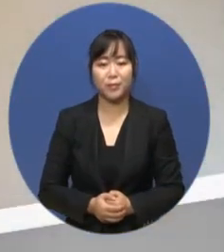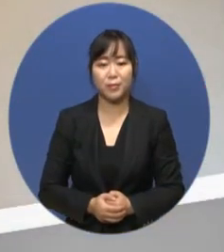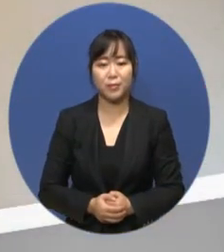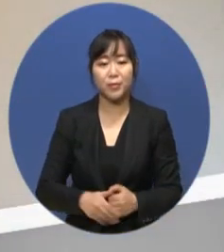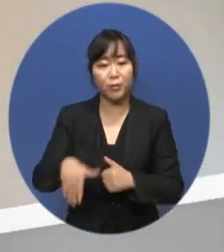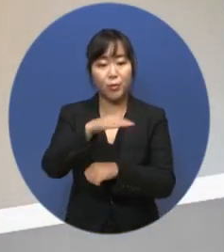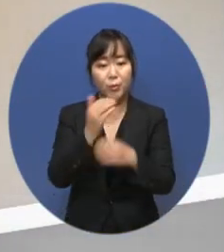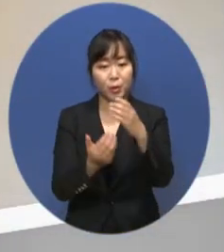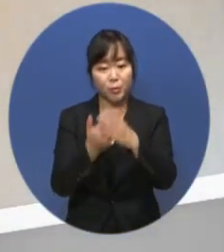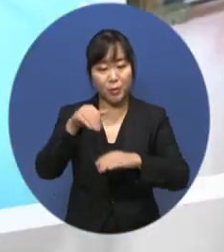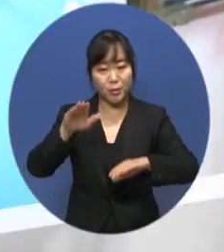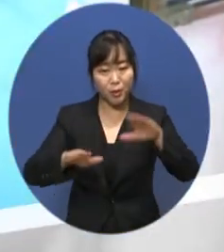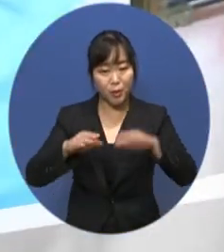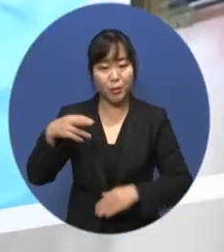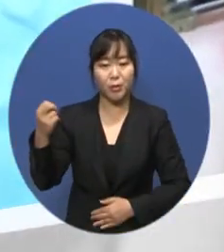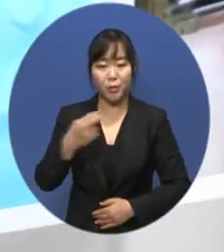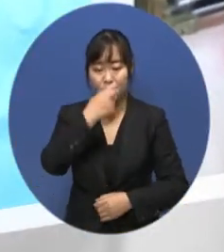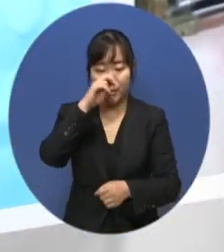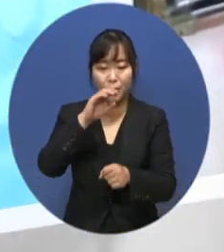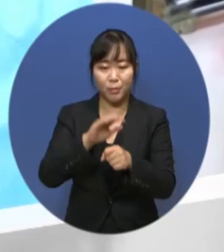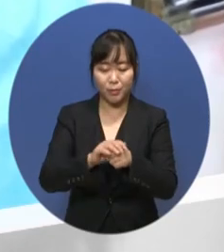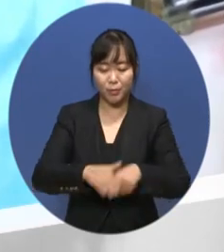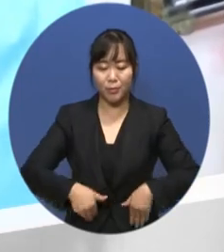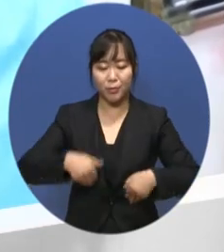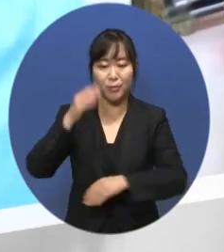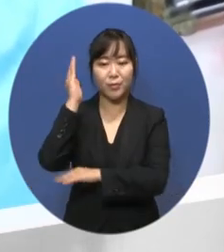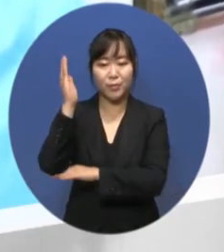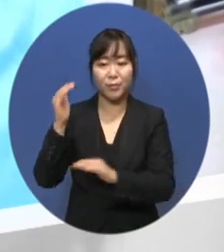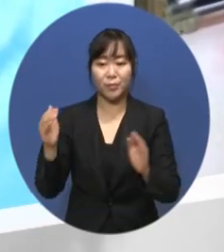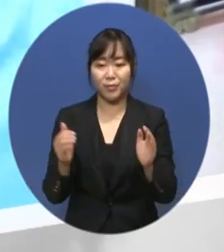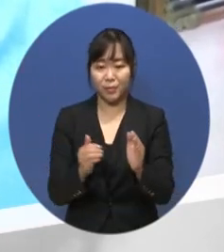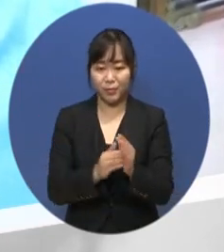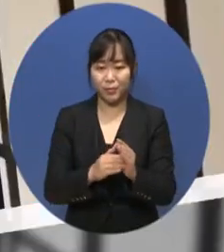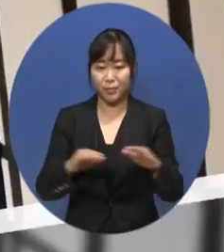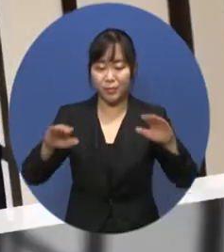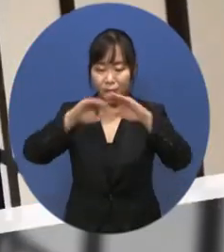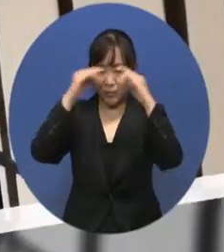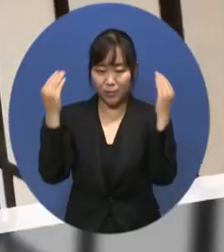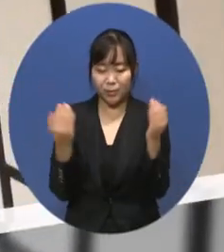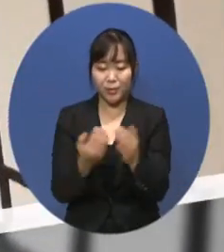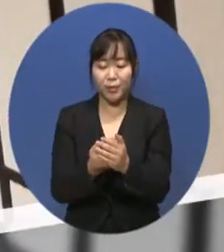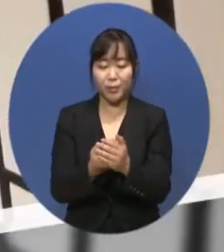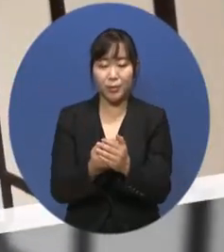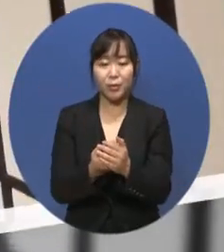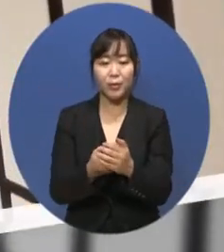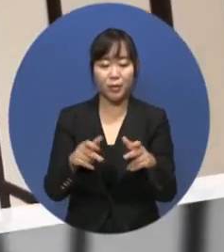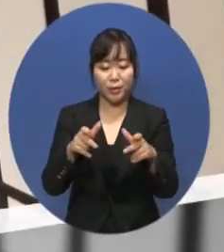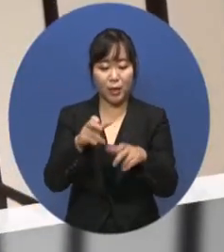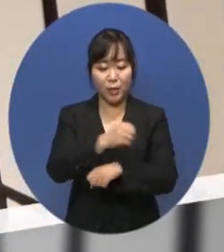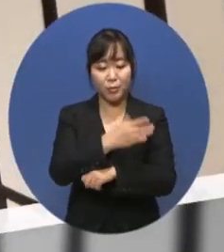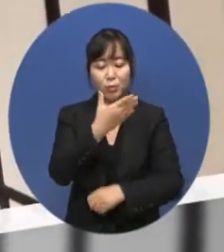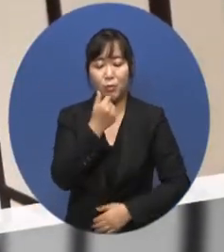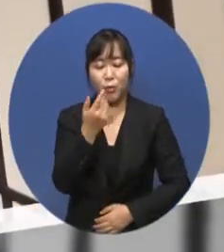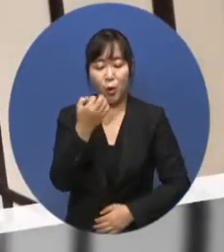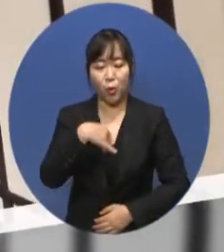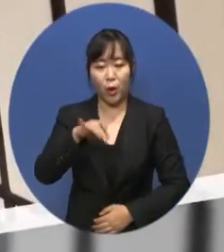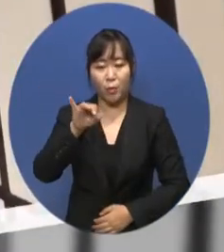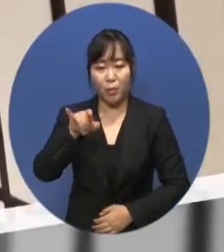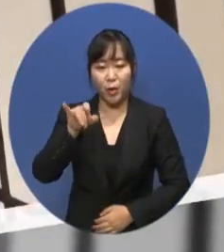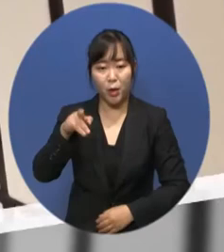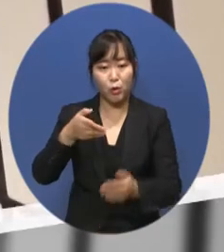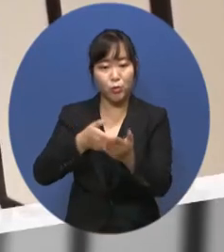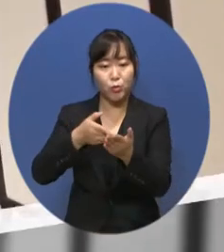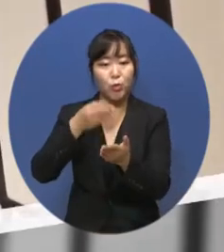우리 주변에서 일어나는 불공정한 사례부터 억울한 사연, 따뜻한 미담까지 장애인신문과 웰페어